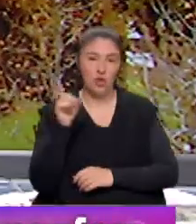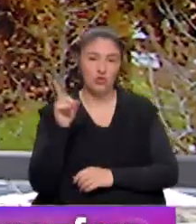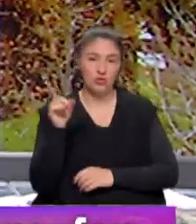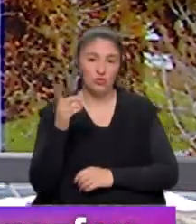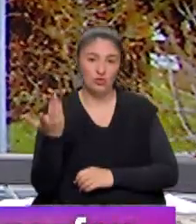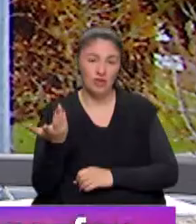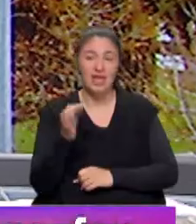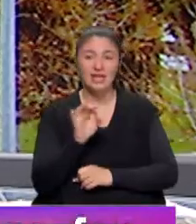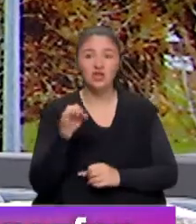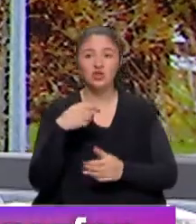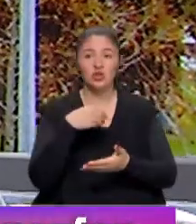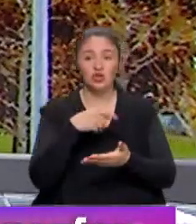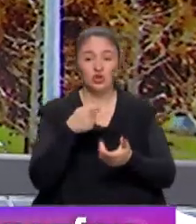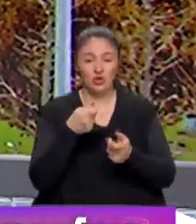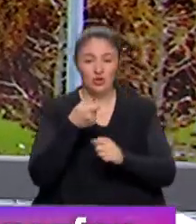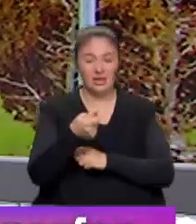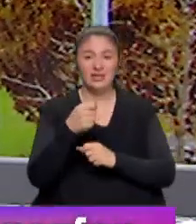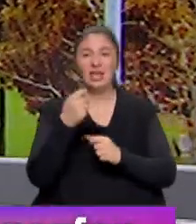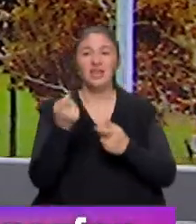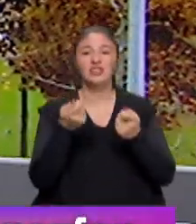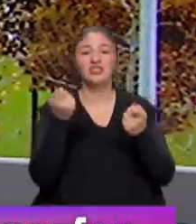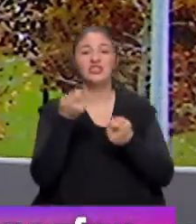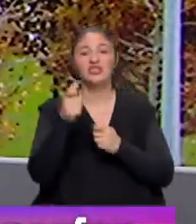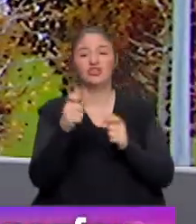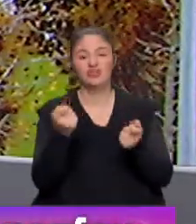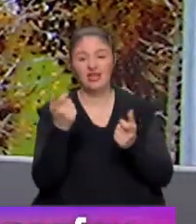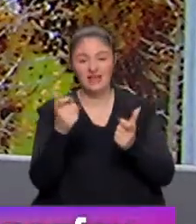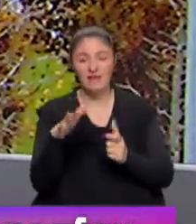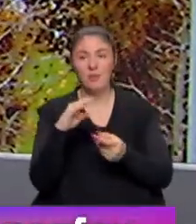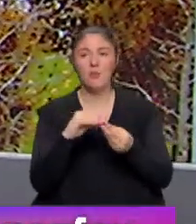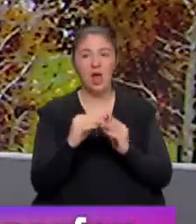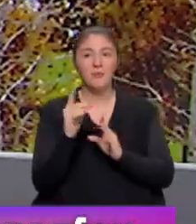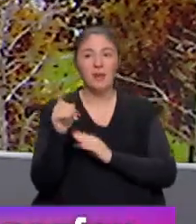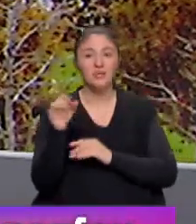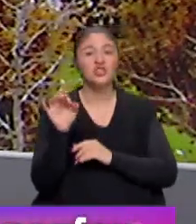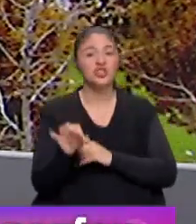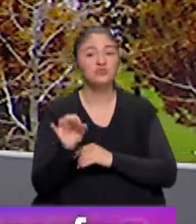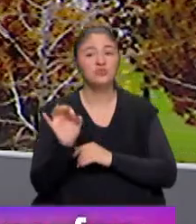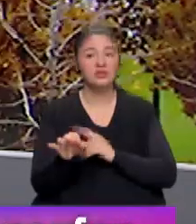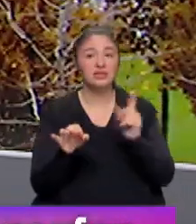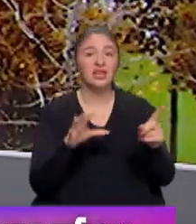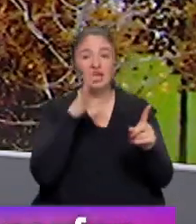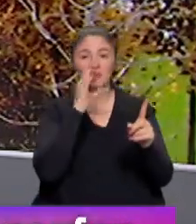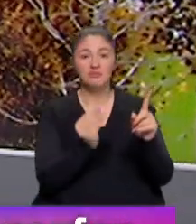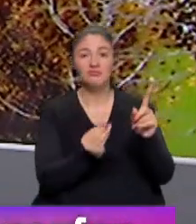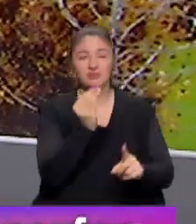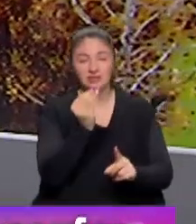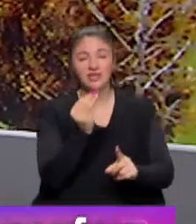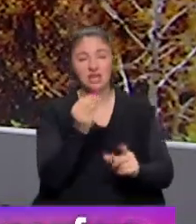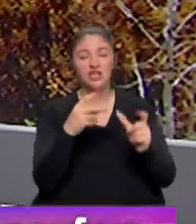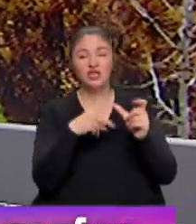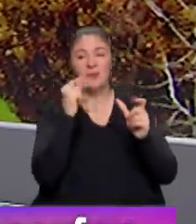oluyor. Net ücretle işçi çalıştıran yerler ve onların yaşamış olduğu problem şimdi kimin karşısında?